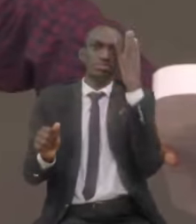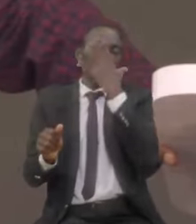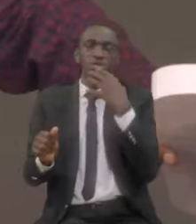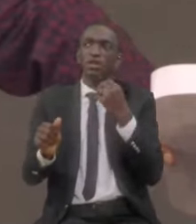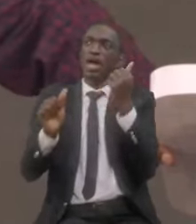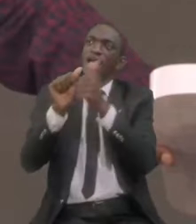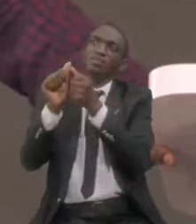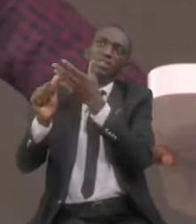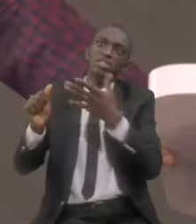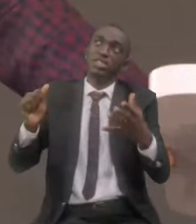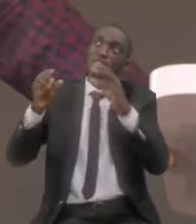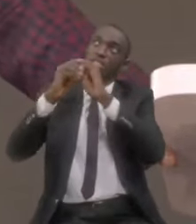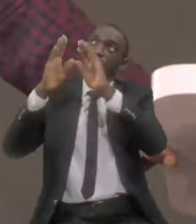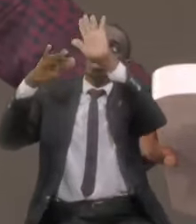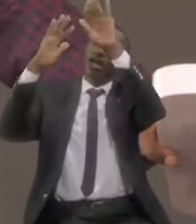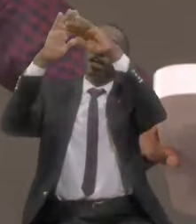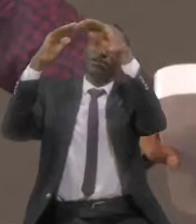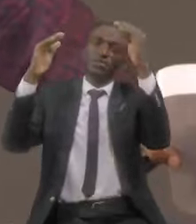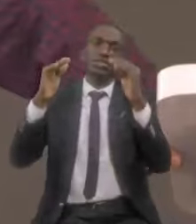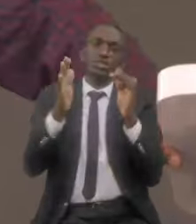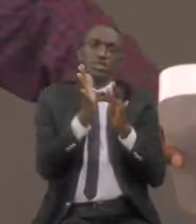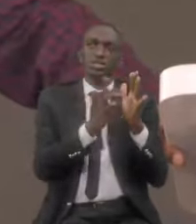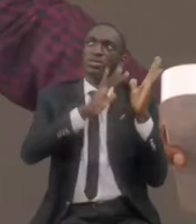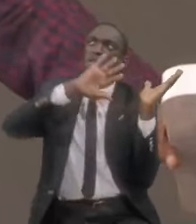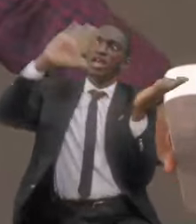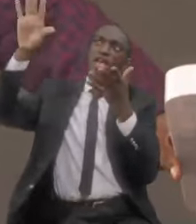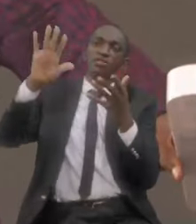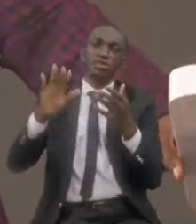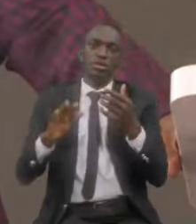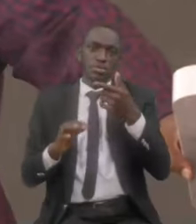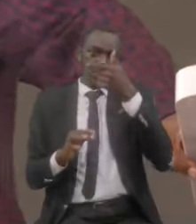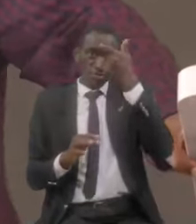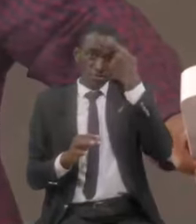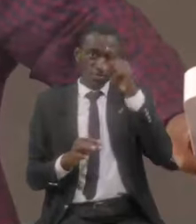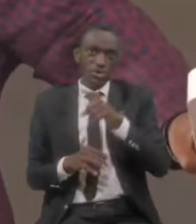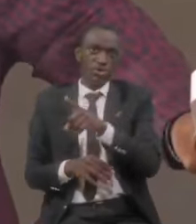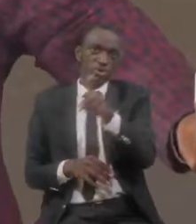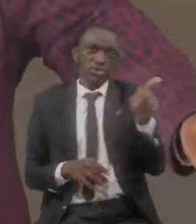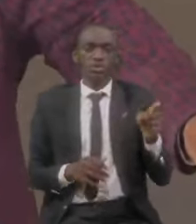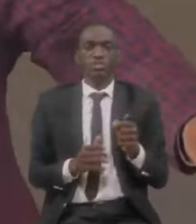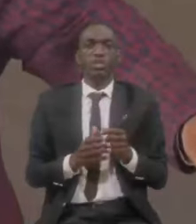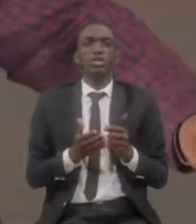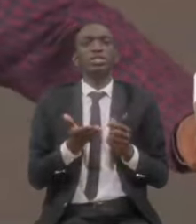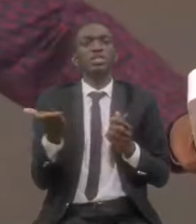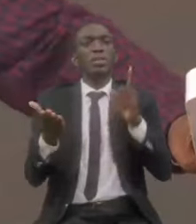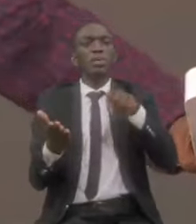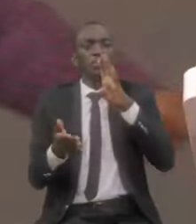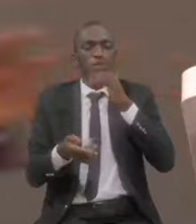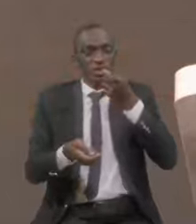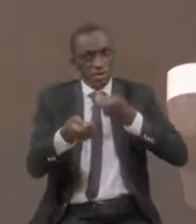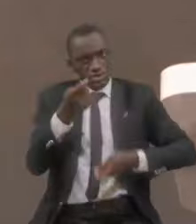ciel, juste pour toi. Et maintenant, il faut que tu lui rendes l'appareil. S'il a